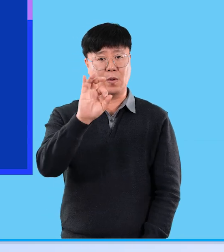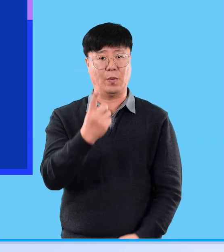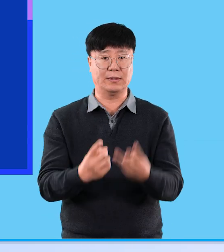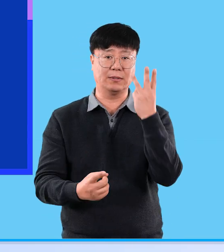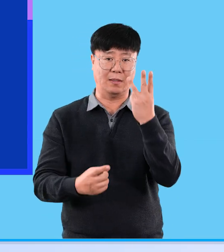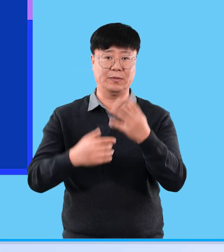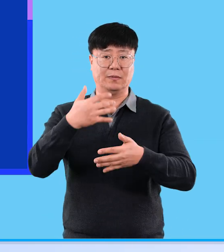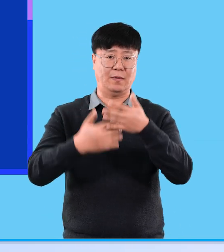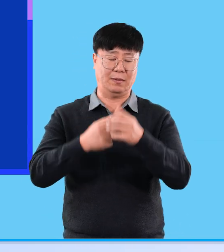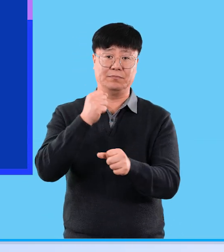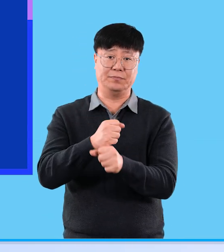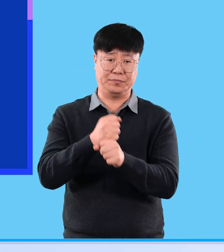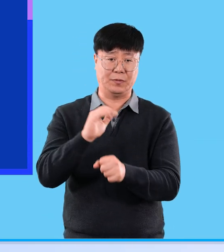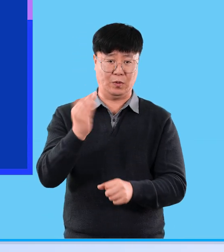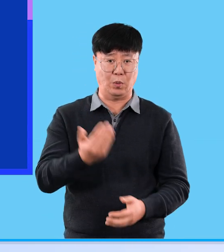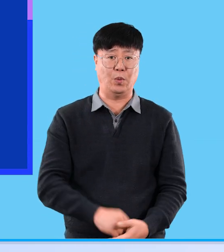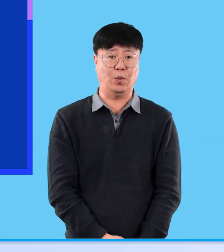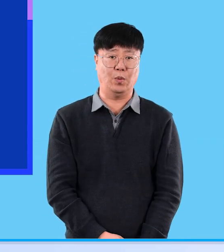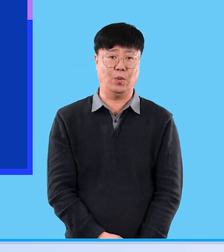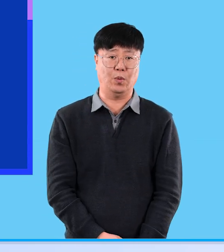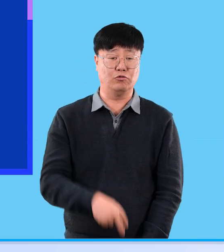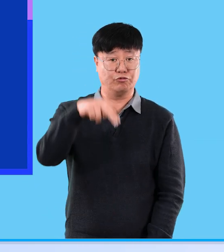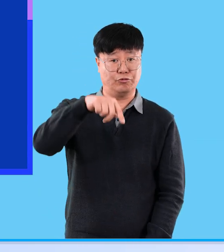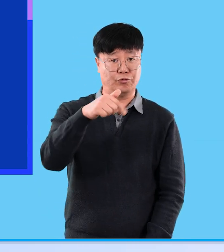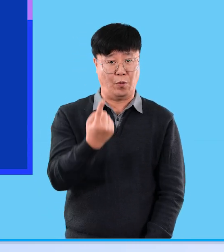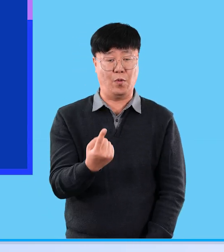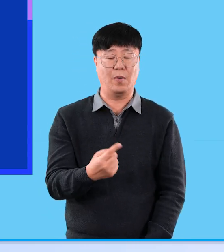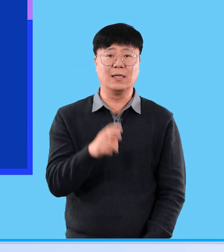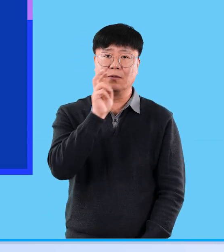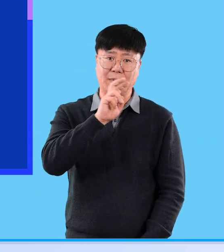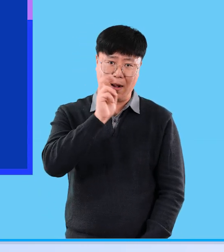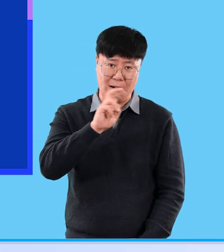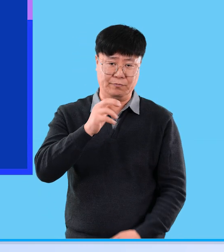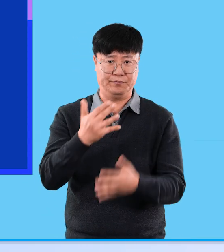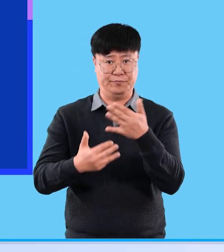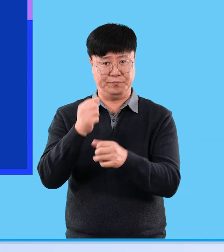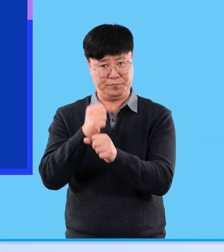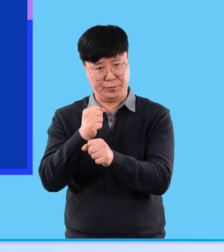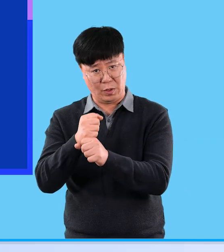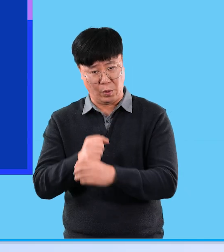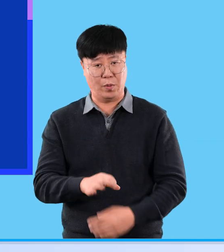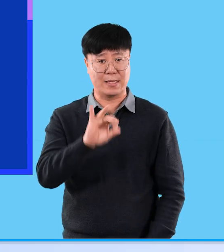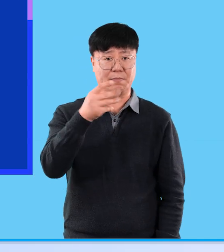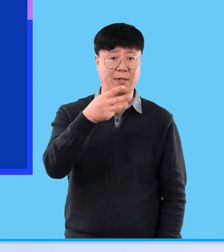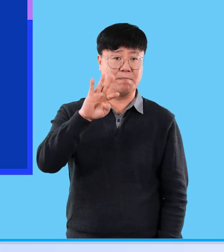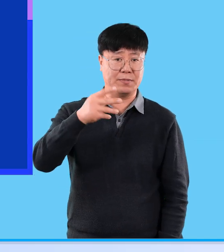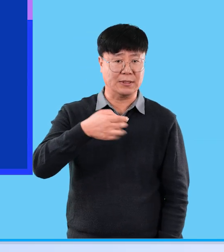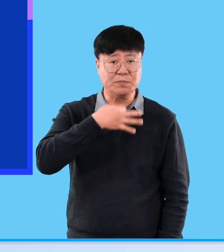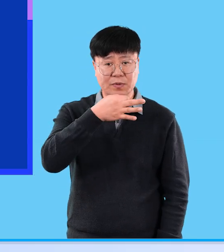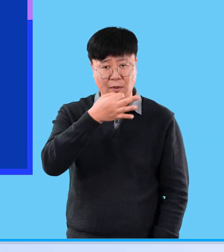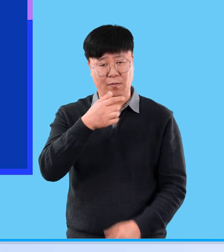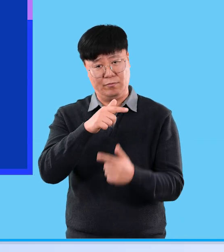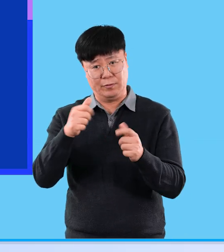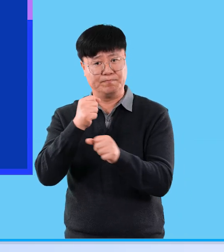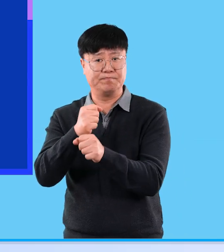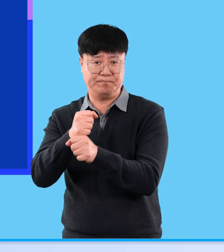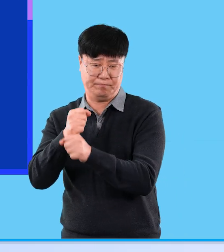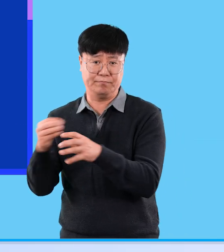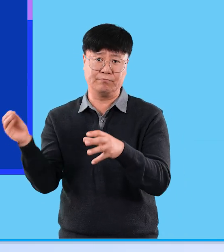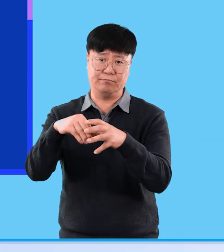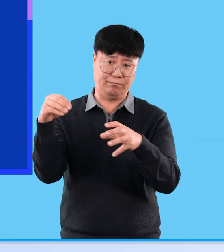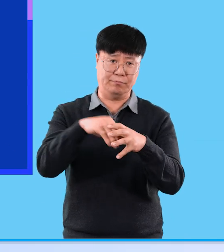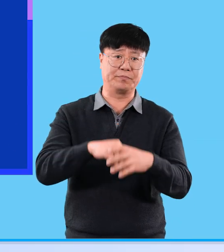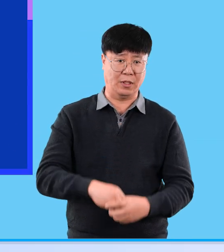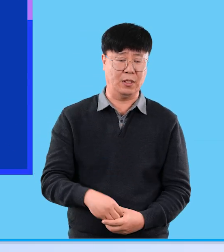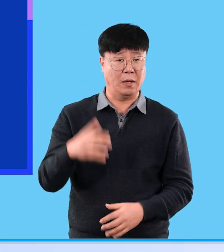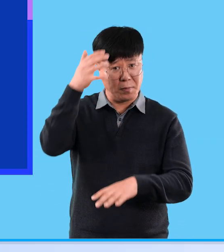베어3로 영상을 만들게 되고 수노로 OST를 제작을 하고 11랩스로 나레이션을 삽입하게